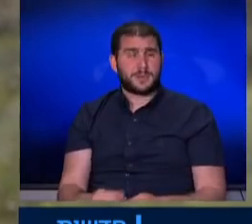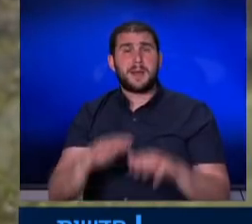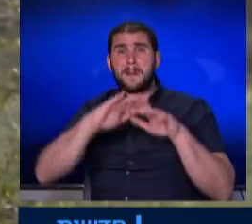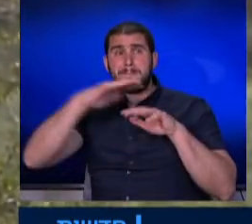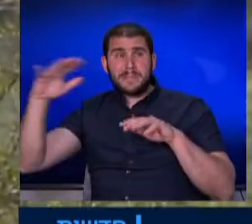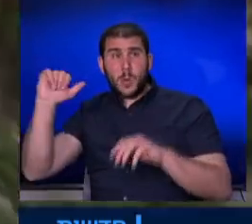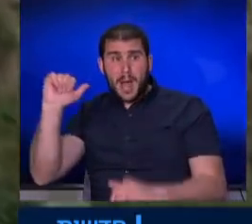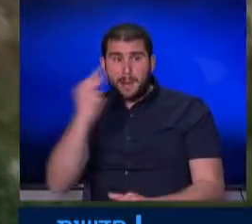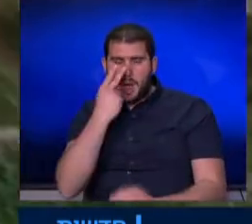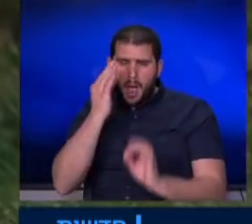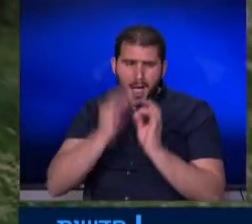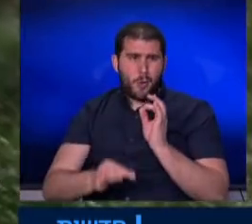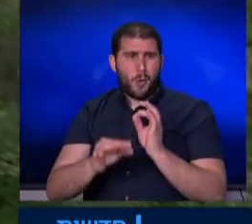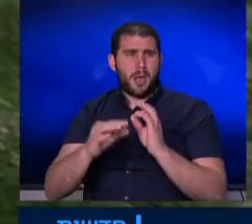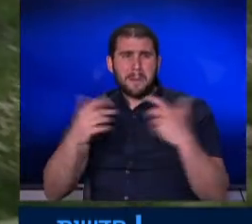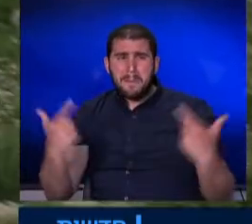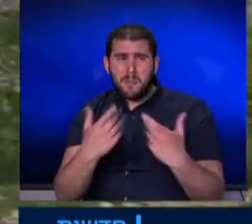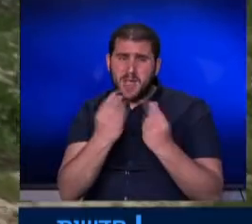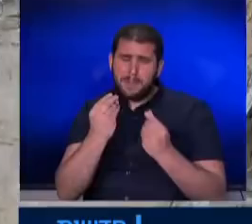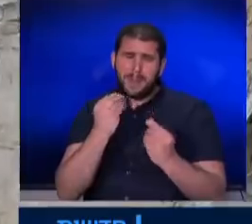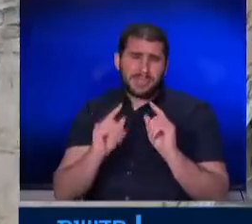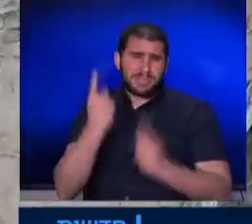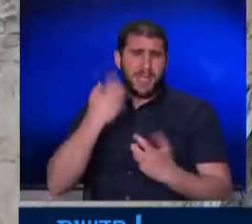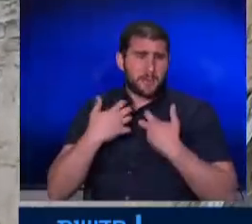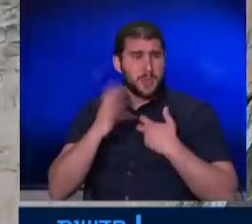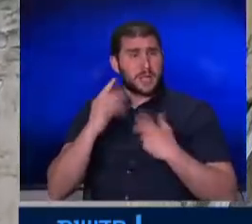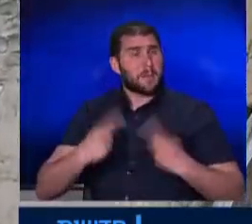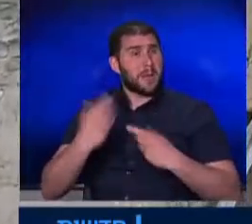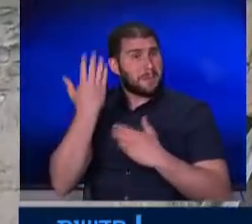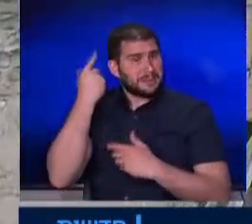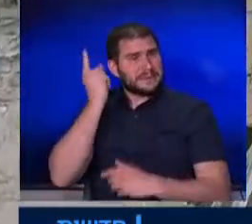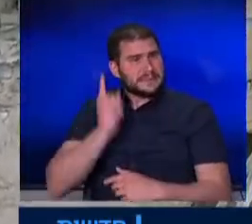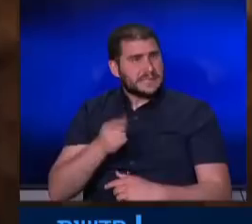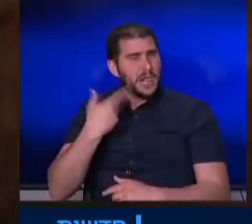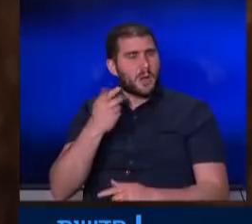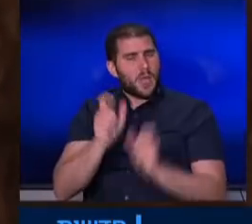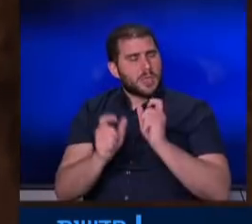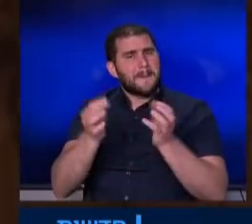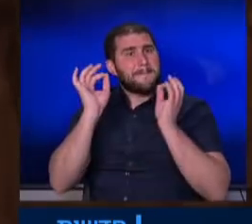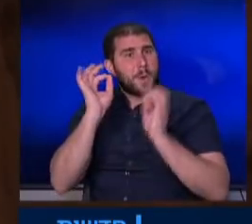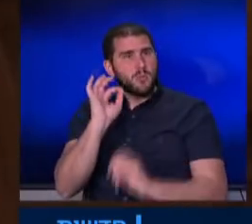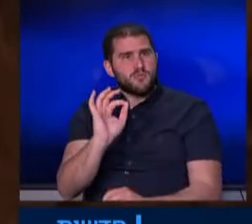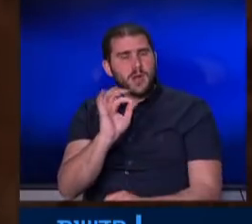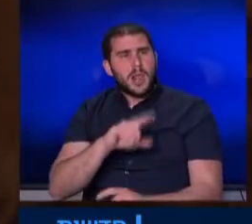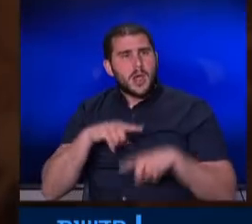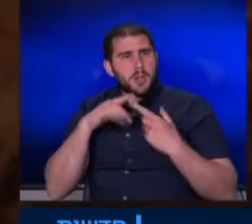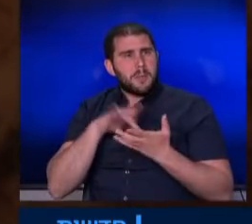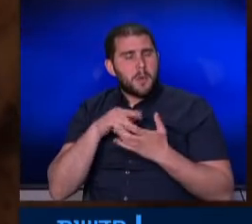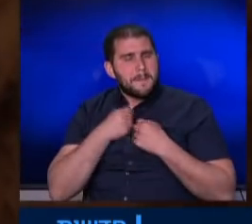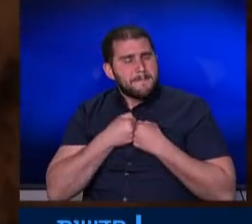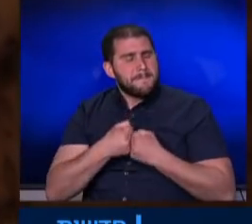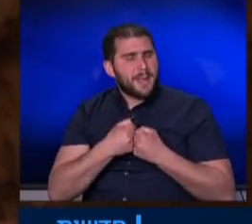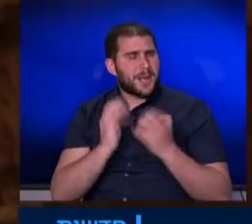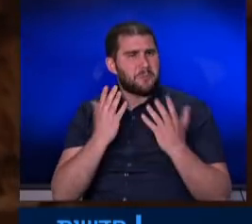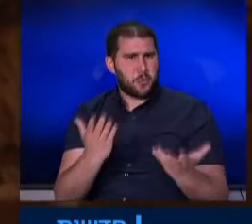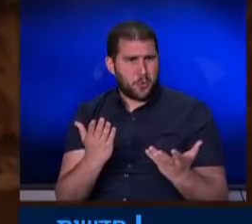ראה כמעט הכל, מלחמות ולא מעט דרמות. גם בימים ההם צריך היה להיות טיפוס מיוחד כדי לחיות במקום כל כך